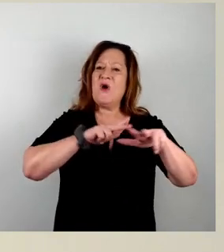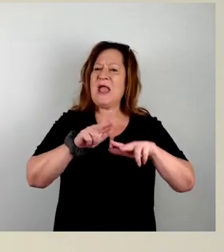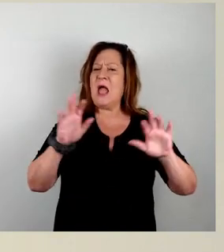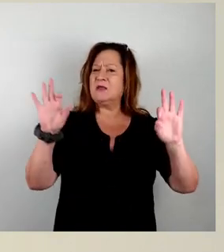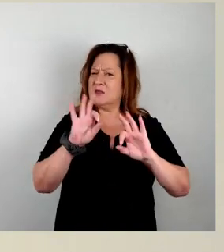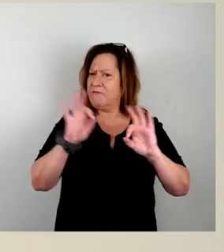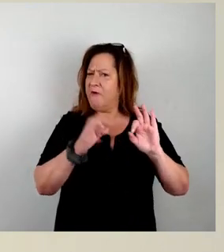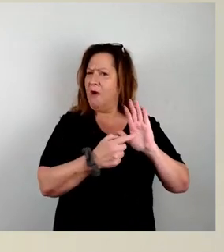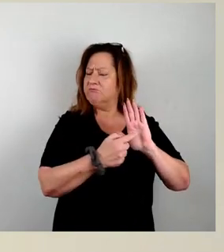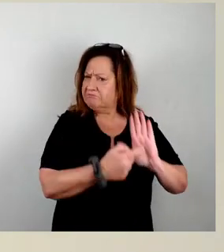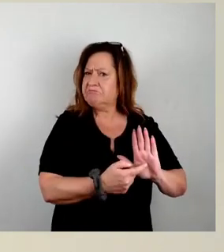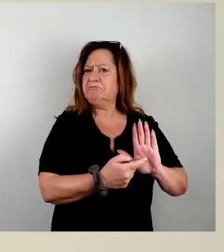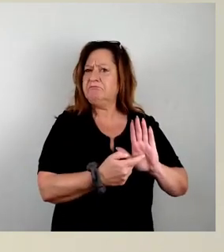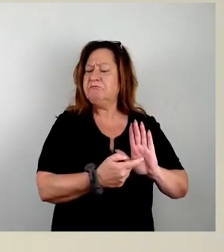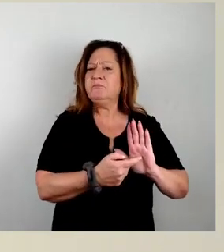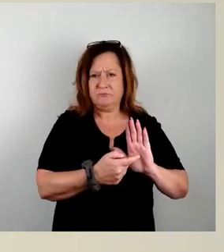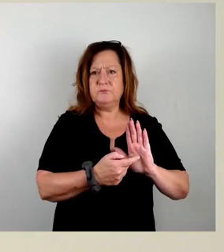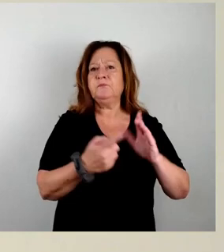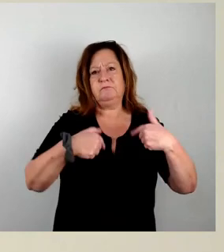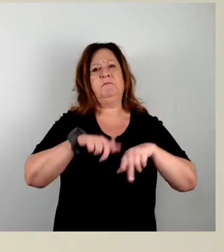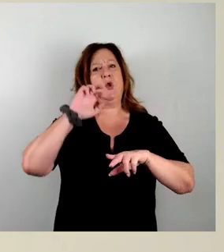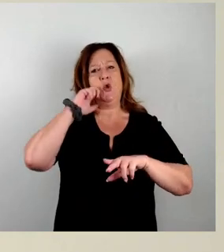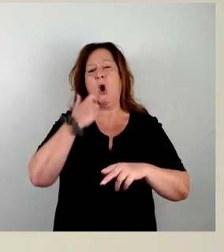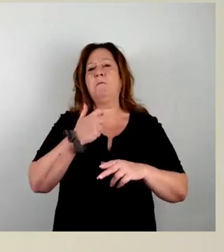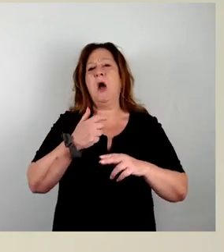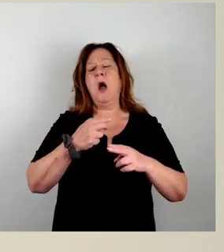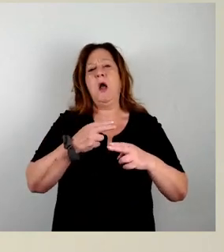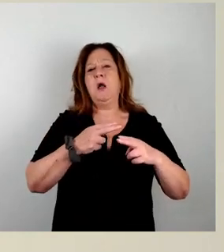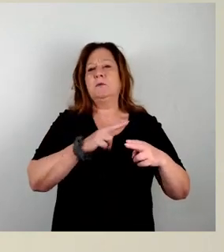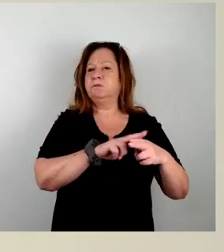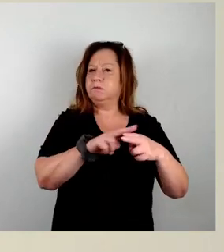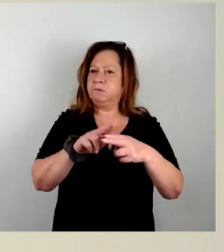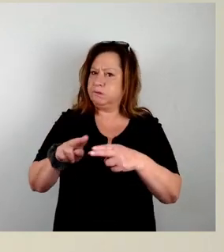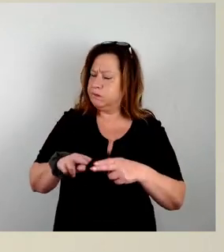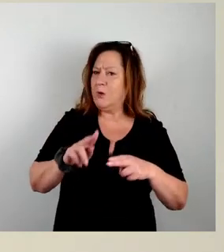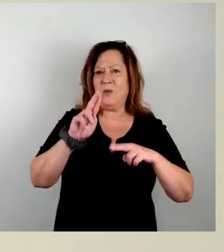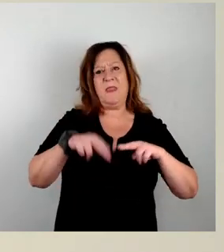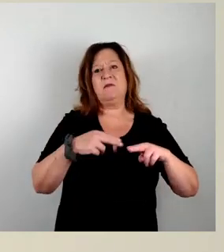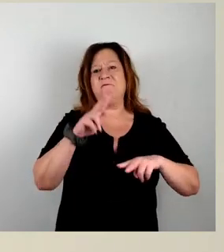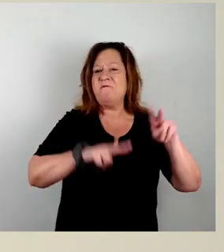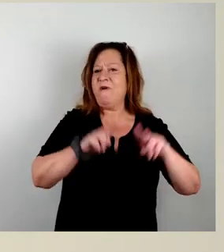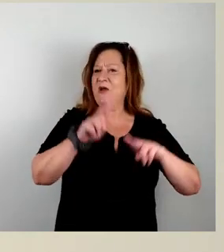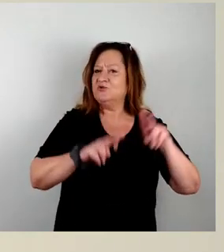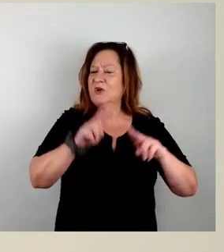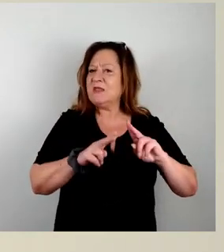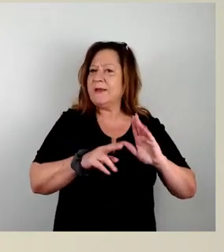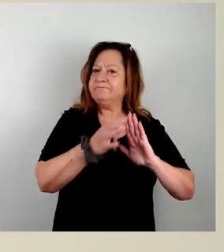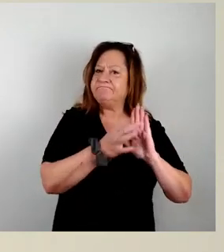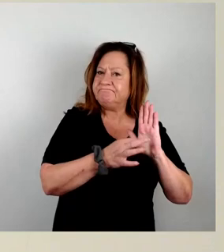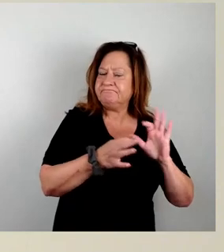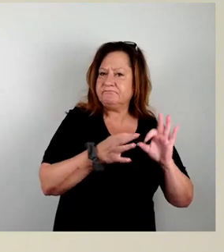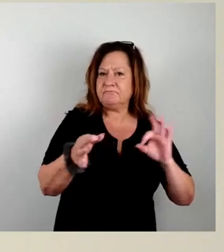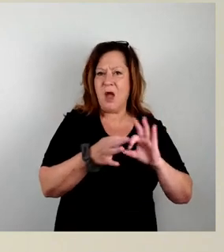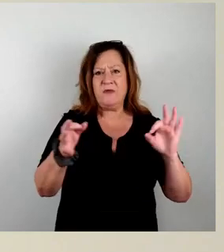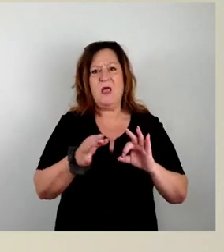Ort erneut zu prüfen und bei Bedarf punktuelle Maßnahmen zur kurzfristigen Verbesserung durchzuführen, weil selbst wenn die